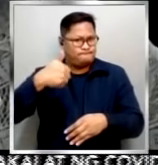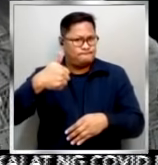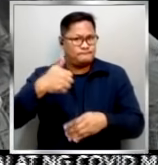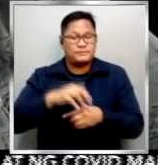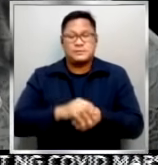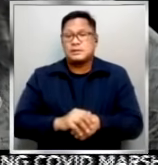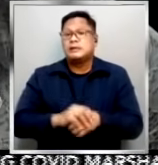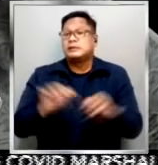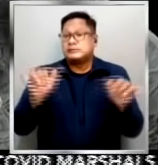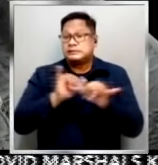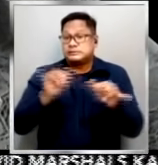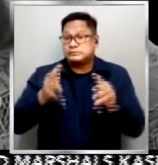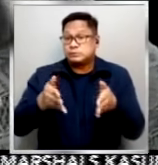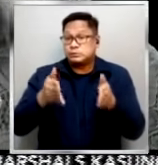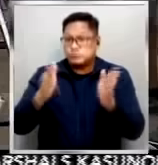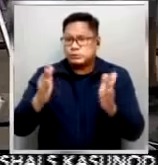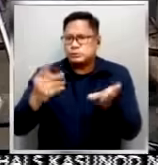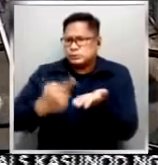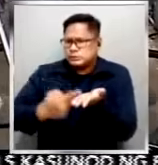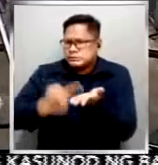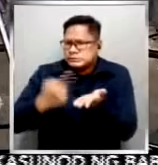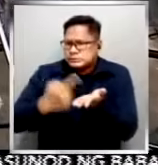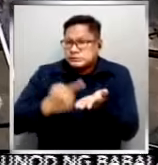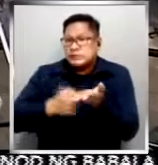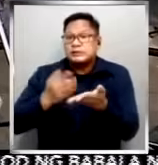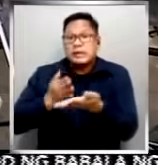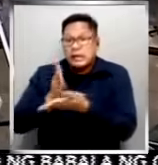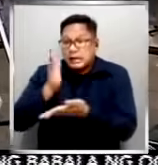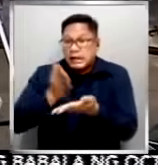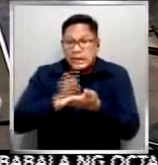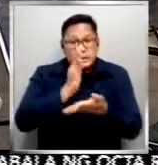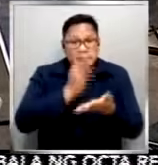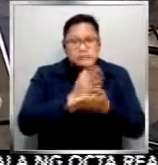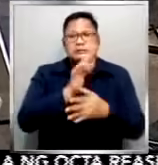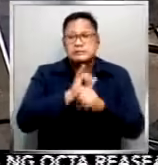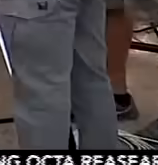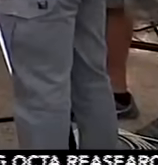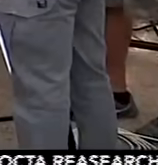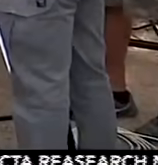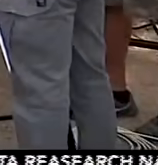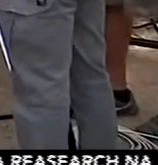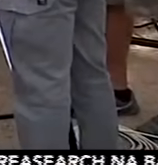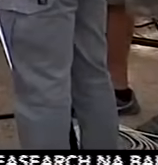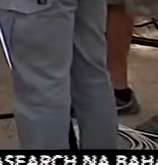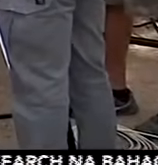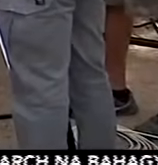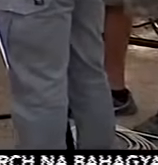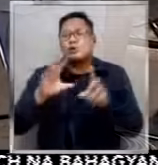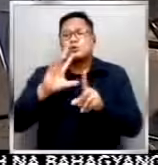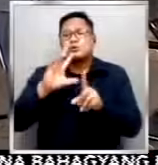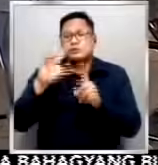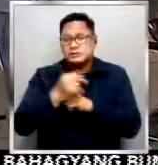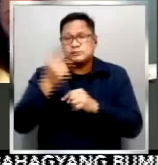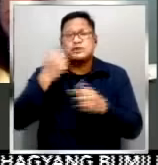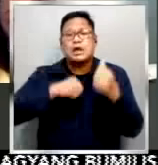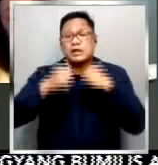para mapag-usapan ang karapatan kasama na ang working condition ng mga artista at mga nasa likod ng